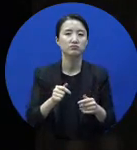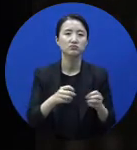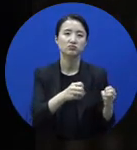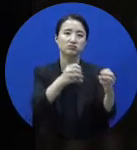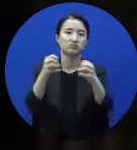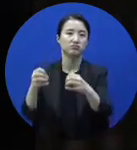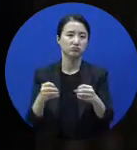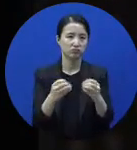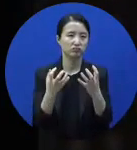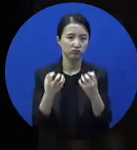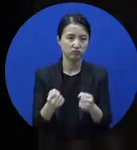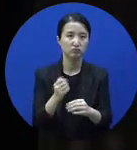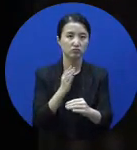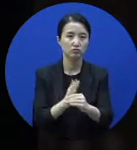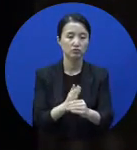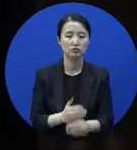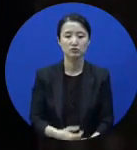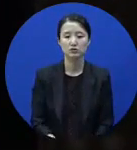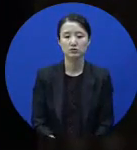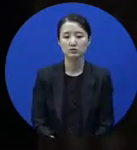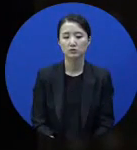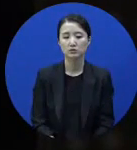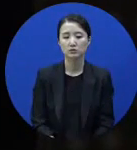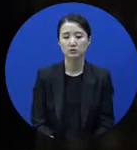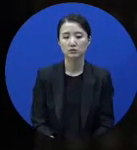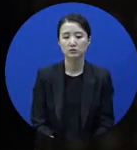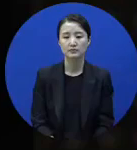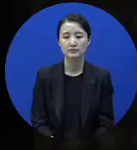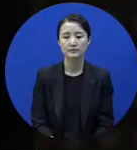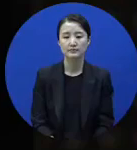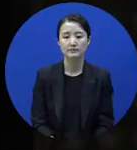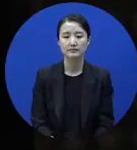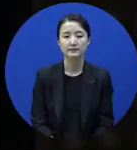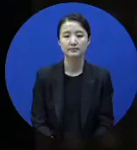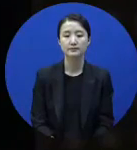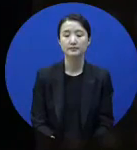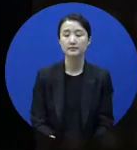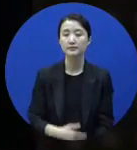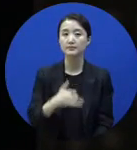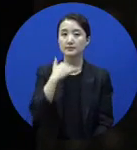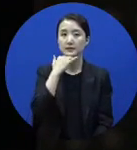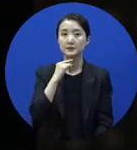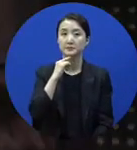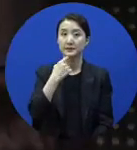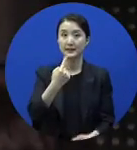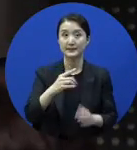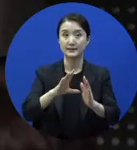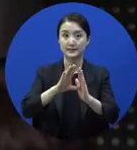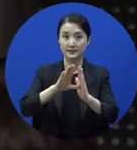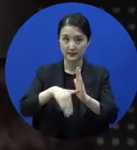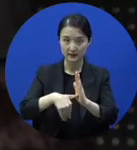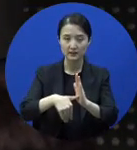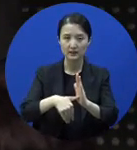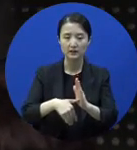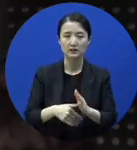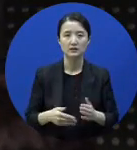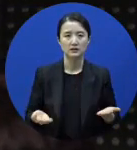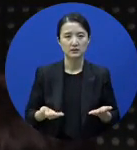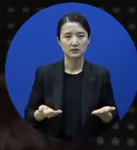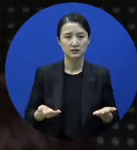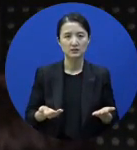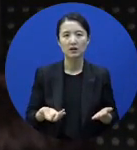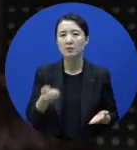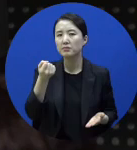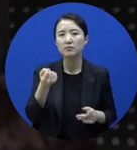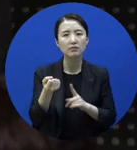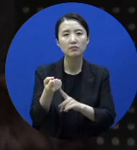인생 전략 자체가 좀 금방 얘기했던 것처럼 직장보다 직업이라는 것들을 가져야 되고 또 오랫동안 살아야 되는 건강에 대한